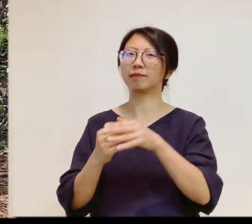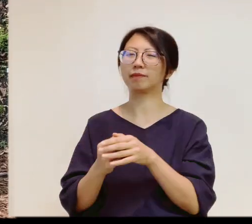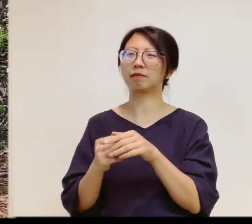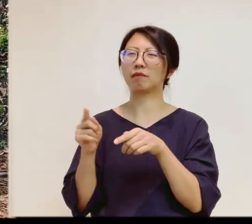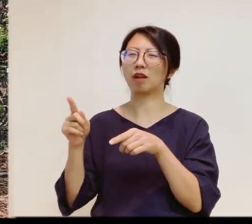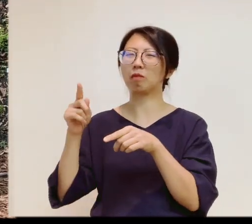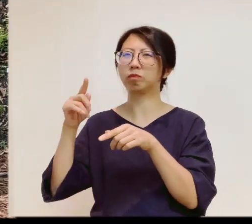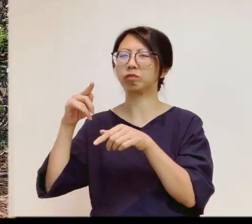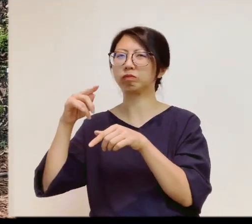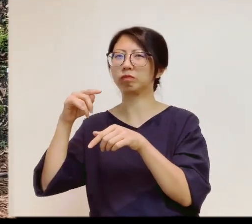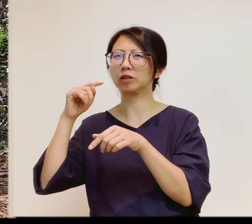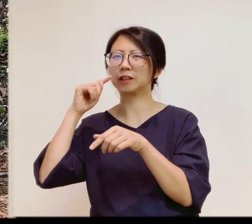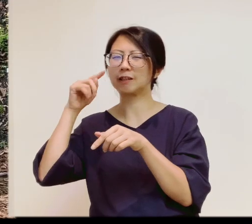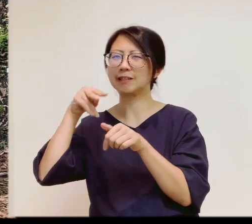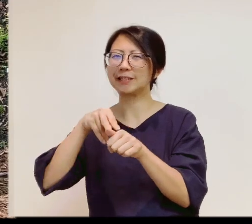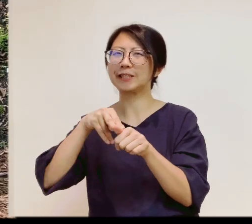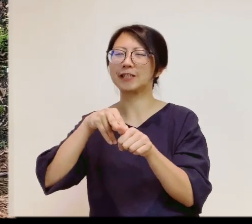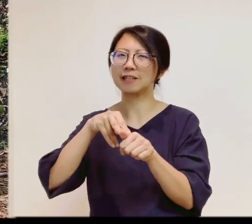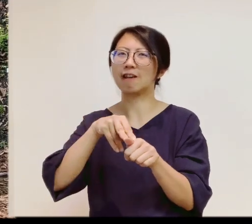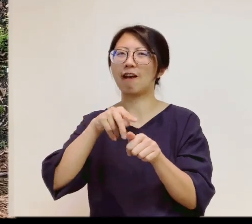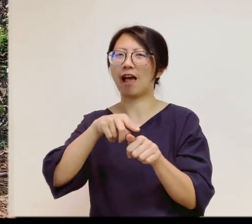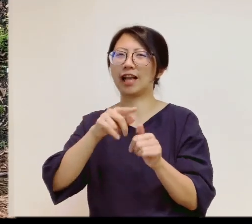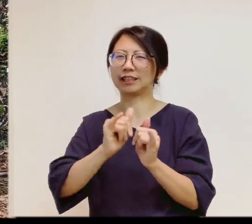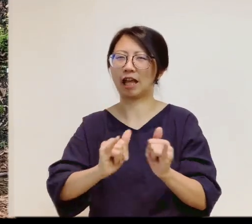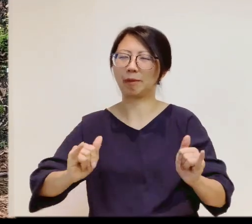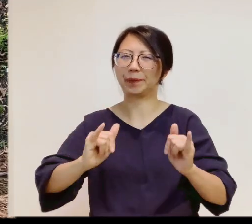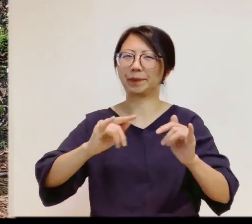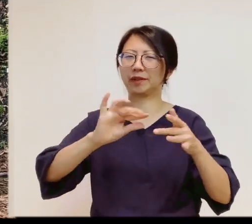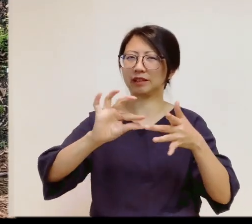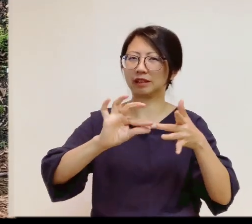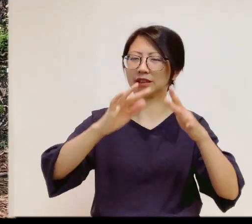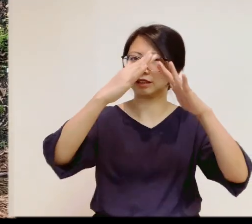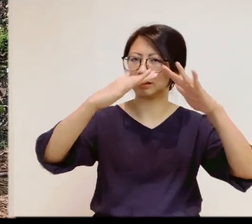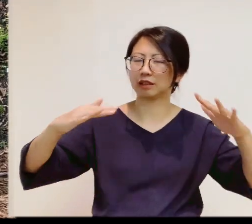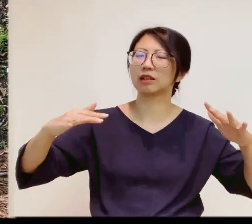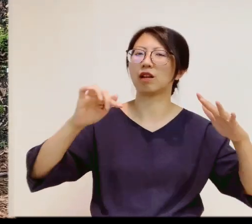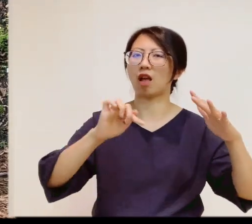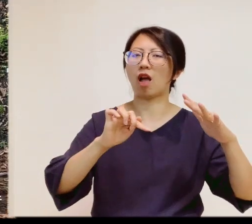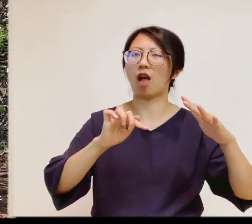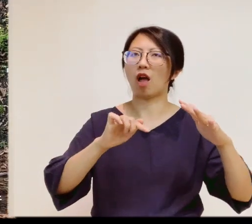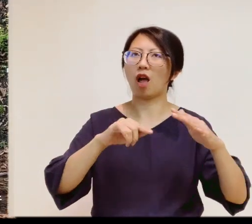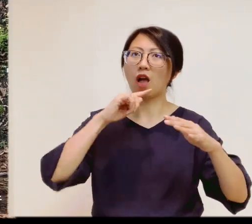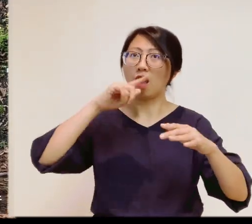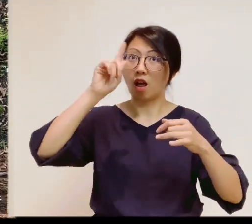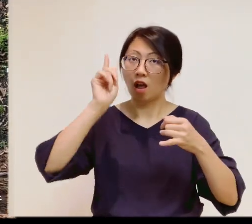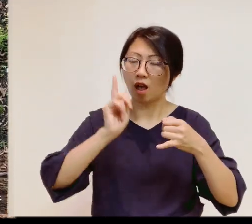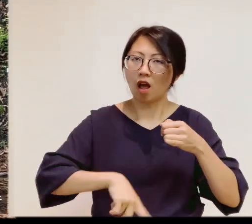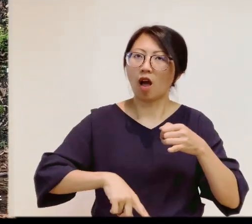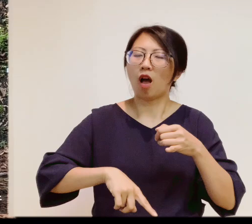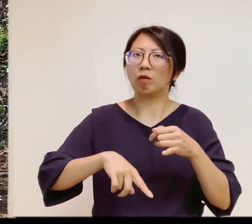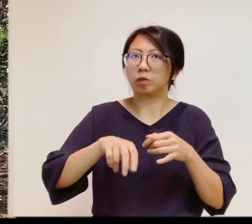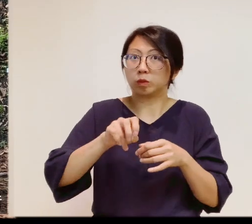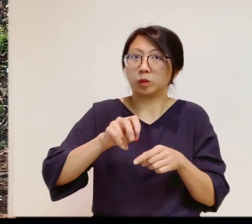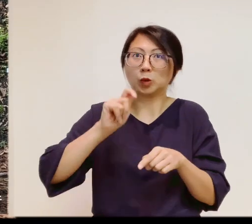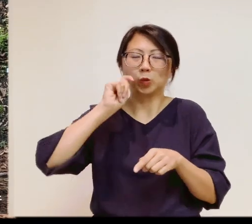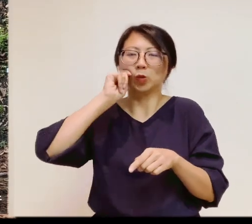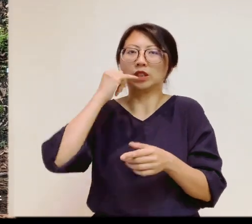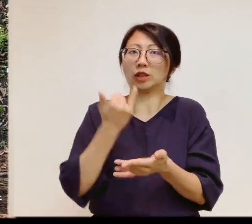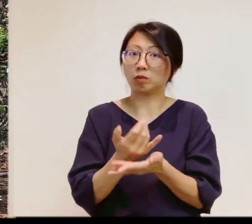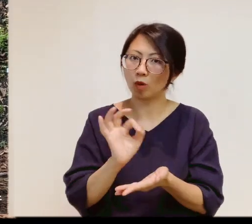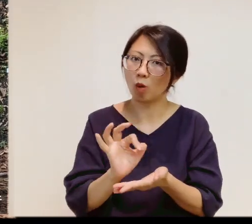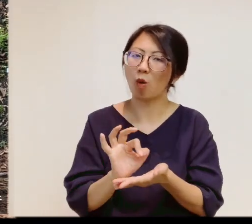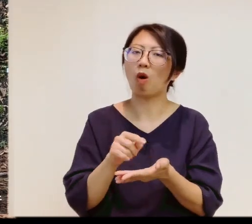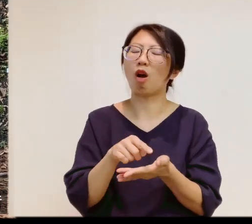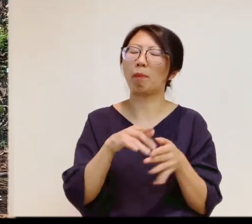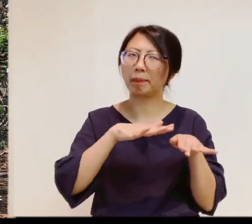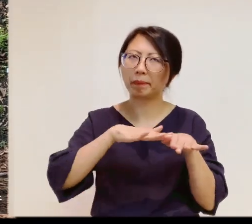者，是写回他自己的人生的一个传记的。本书其实是在澳洲一位